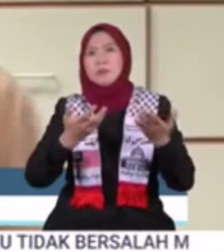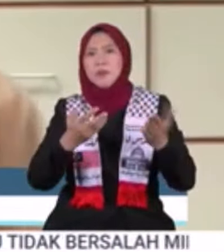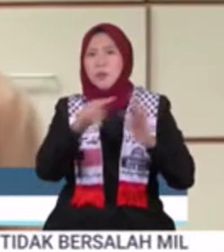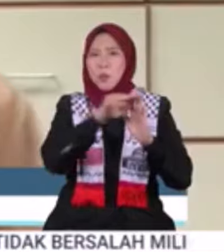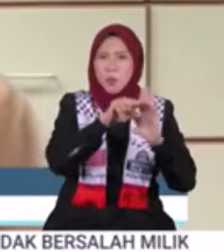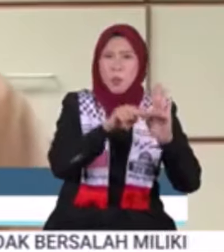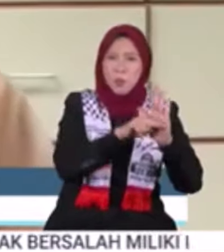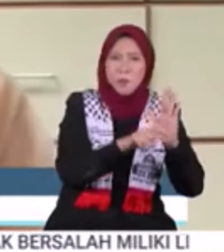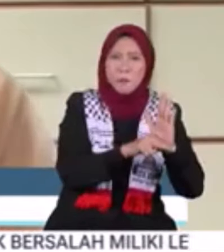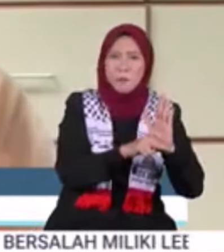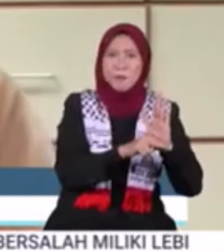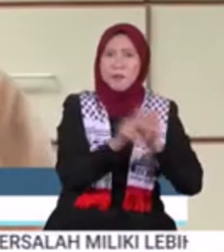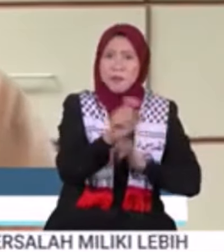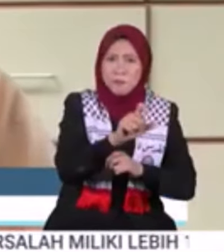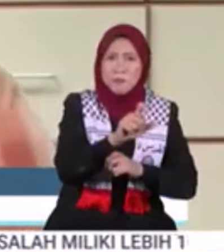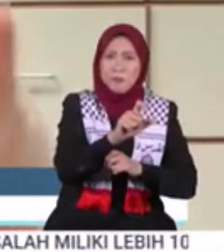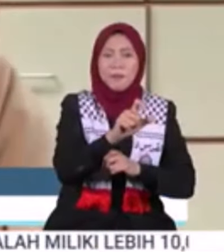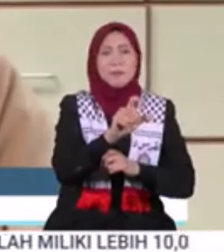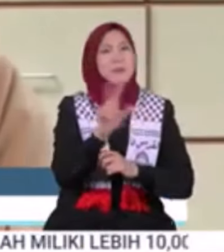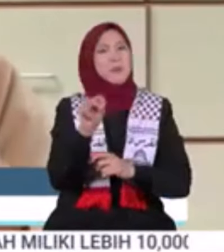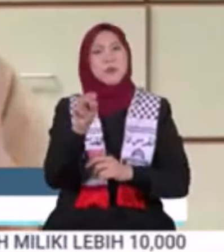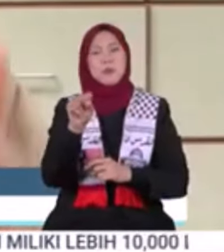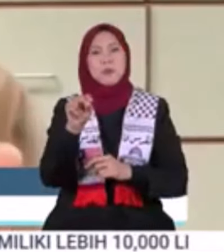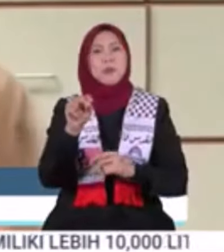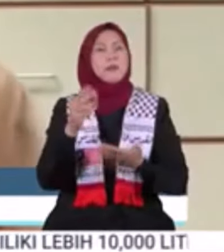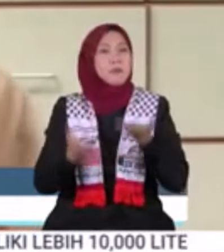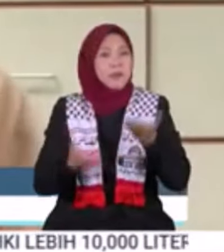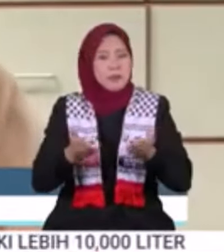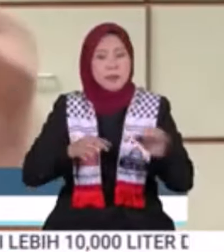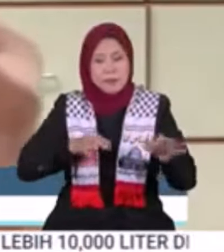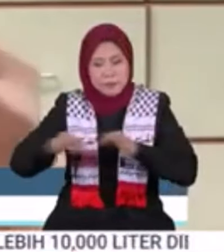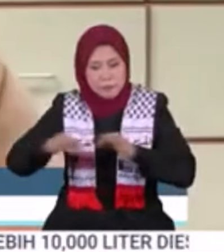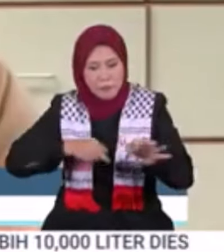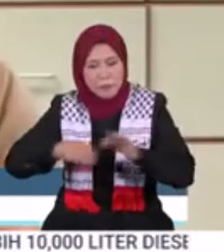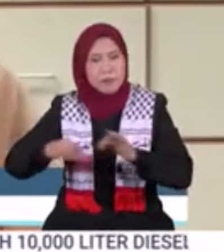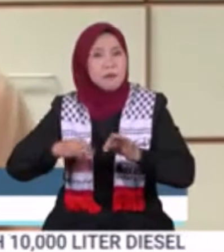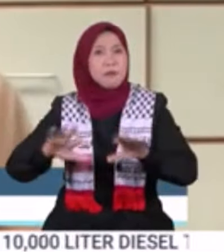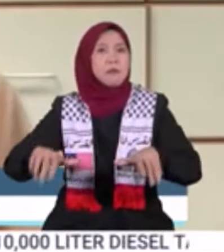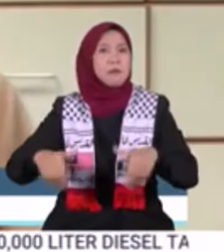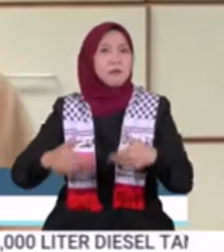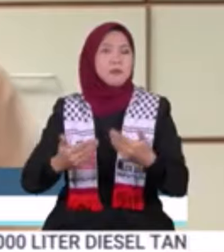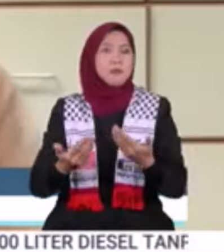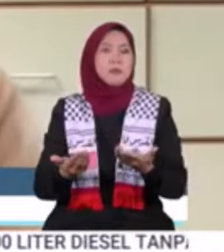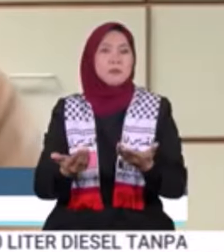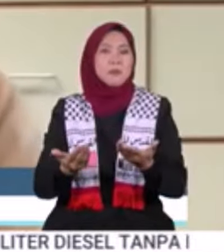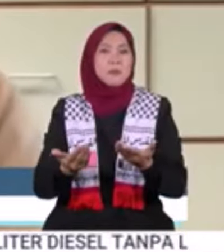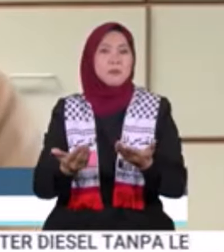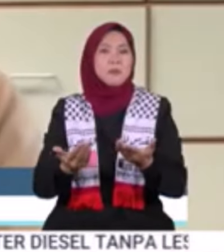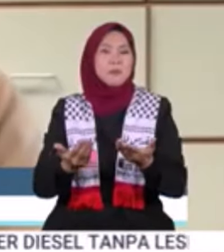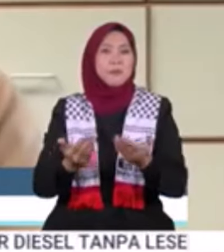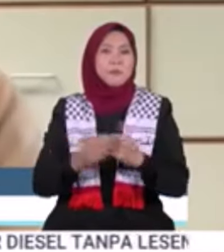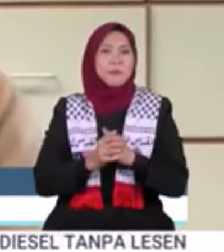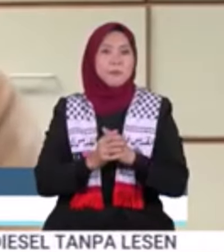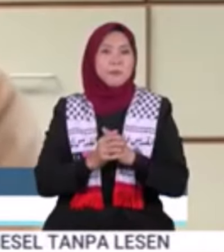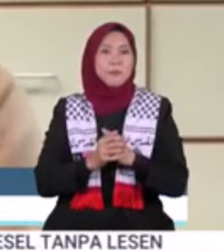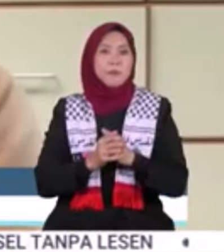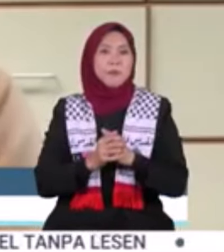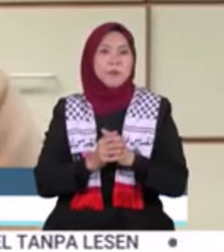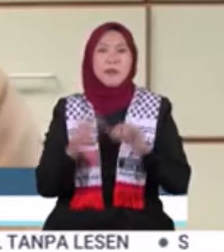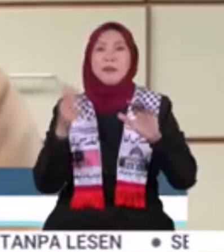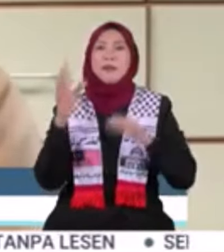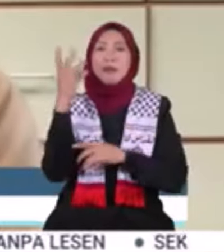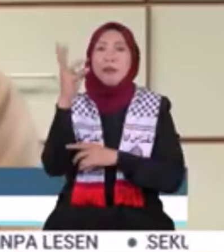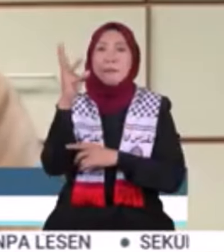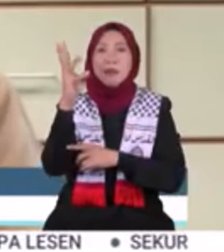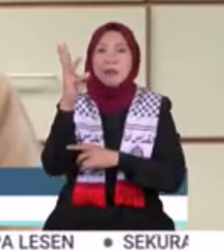syariat. Tidak. Ia memberikan penafsiran di mana letaknya kedudukan